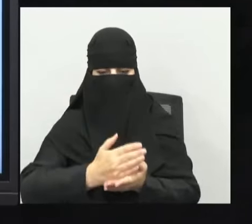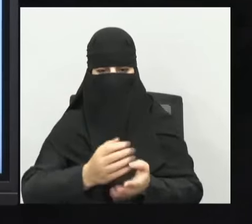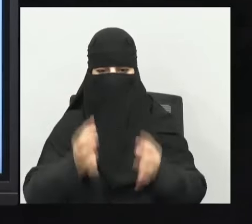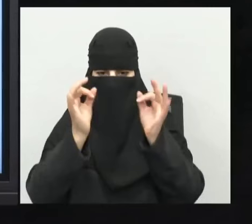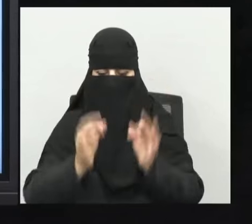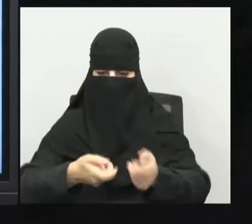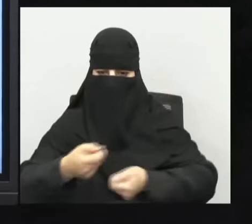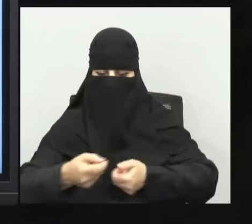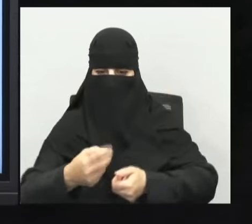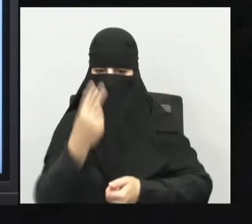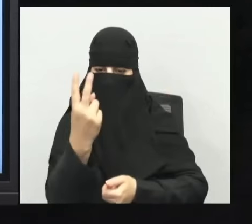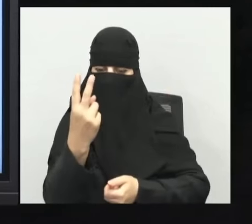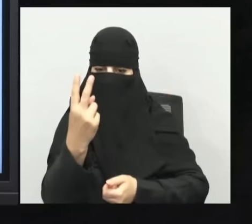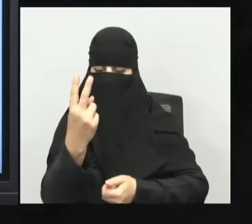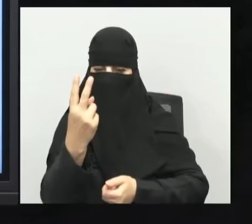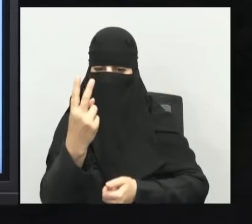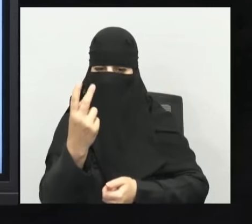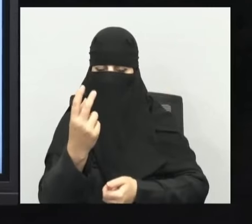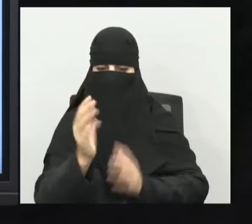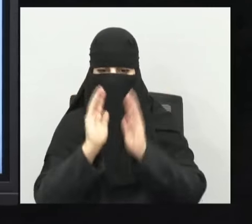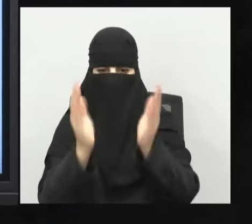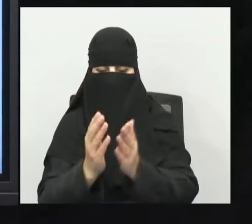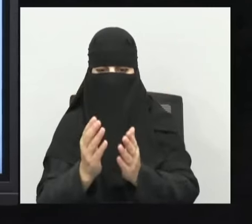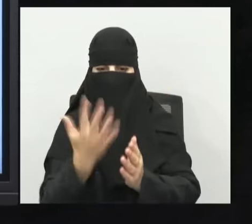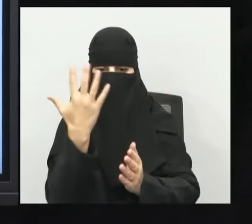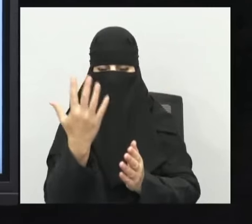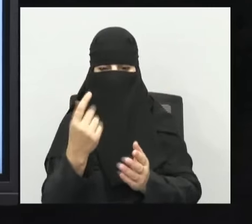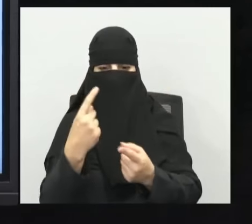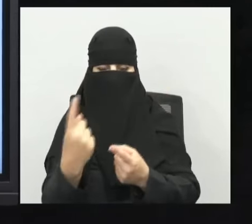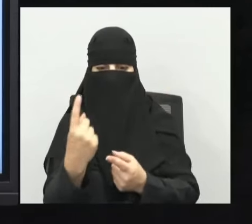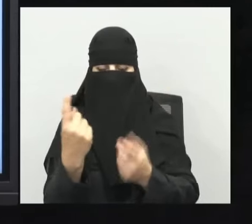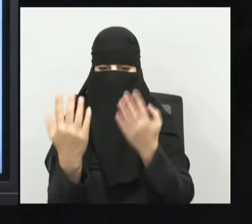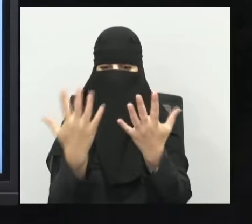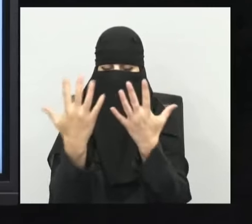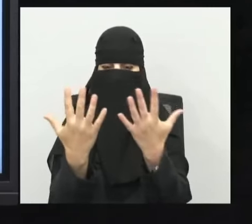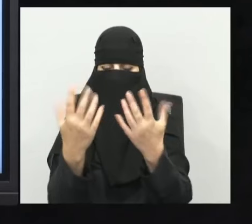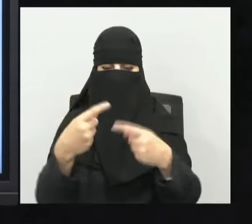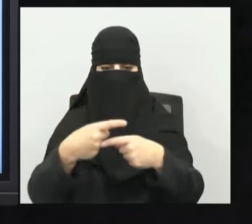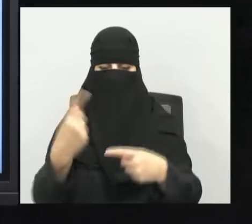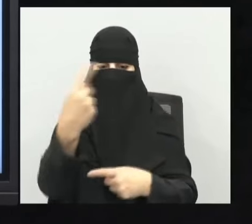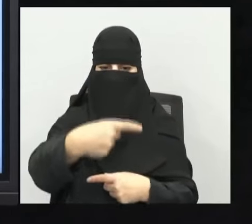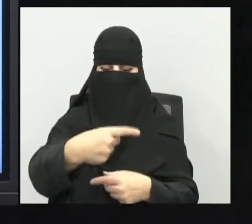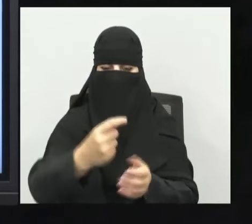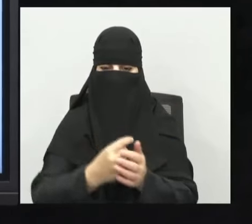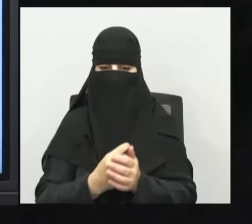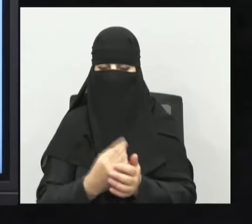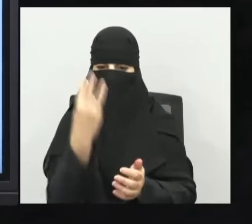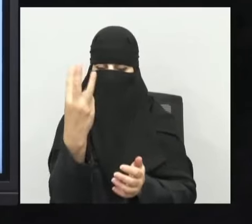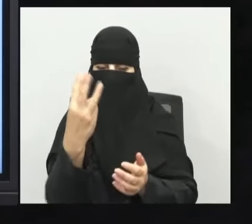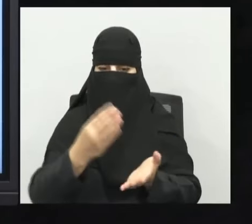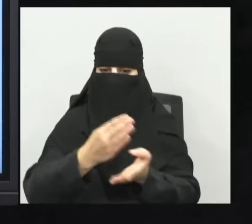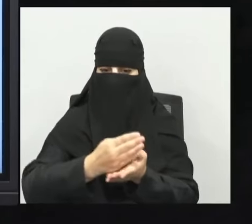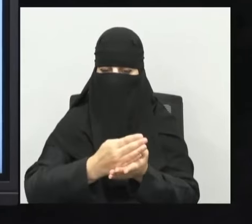ولا لا طيب تذكرتين كل واحد بخمسه بخمسه زائد خمسه عشره خلاص يا ابطال ثلاث